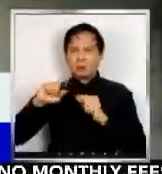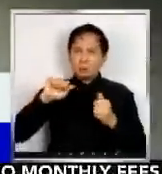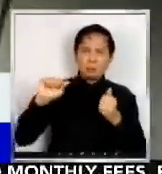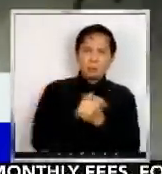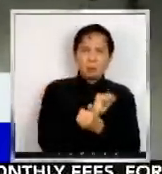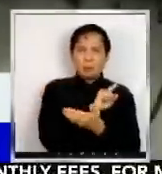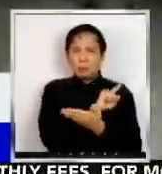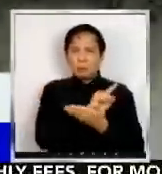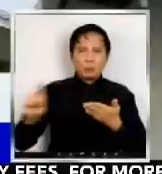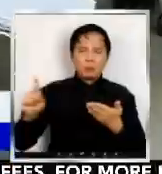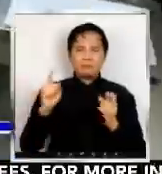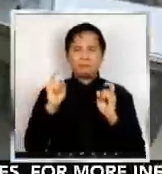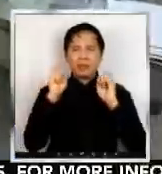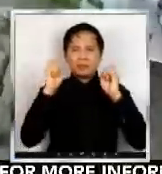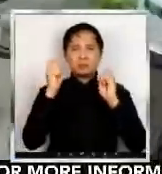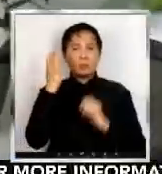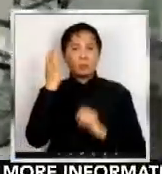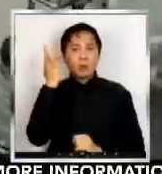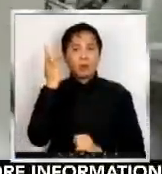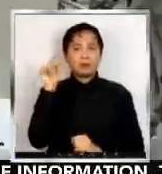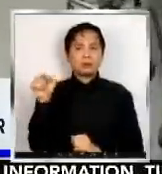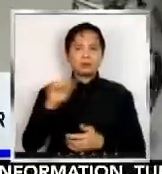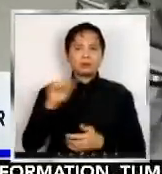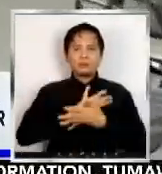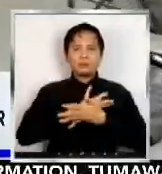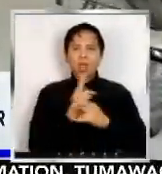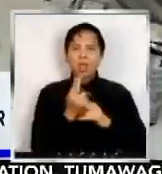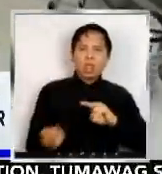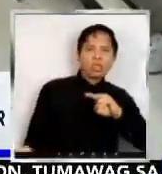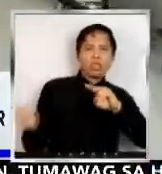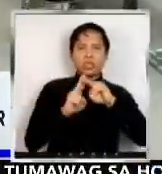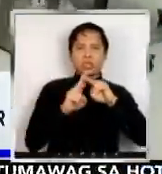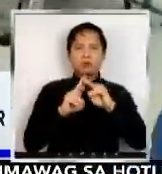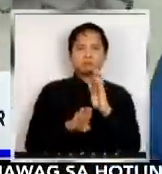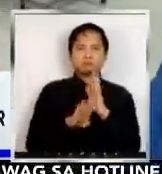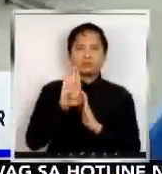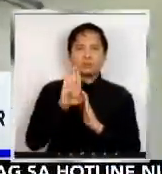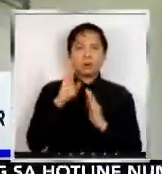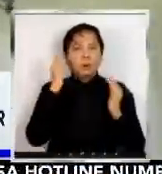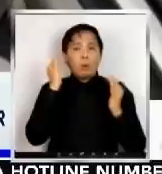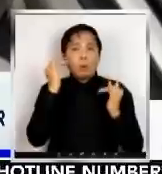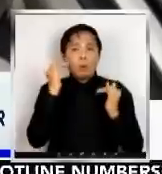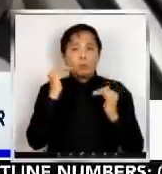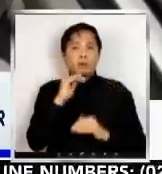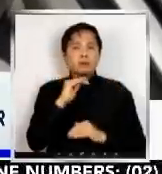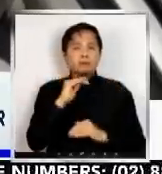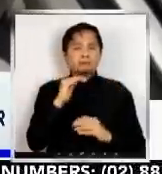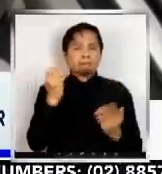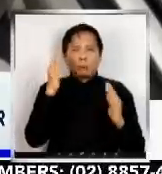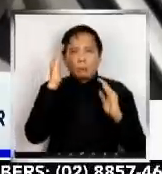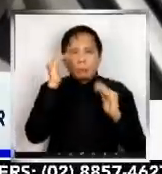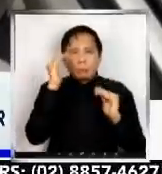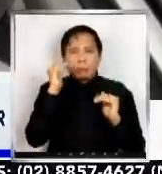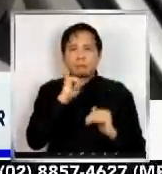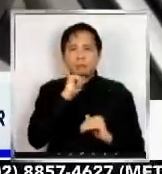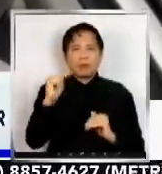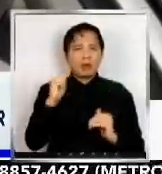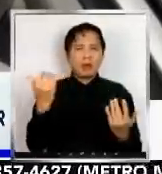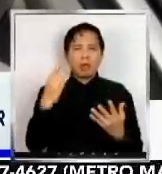I hope it will not reach to the point na walang-wala na. And I hope it will not reach to the point po